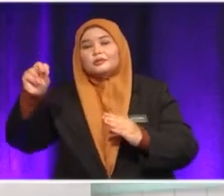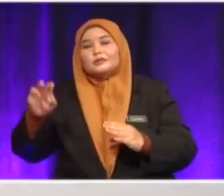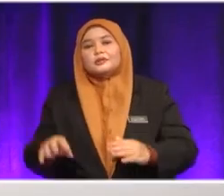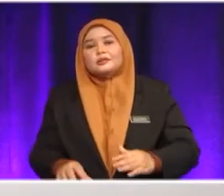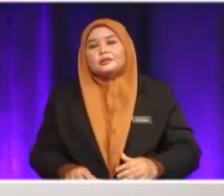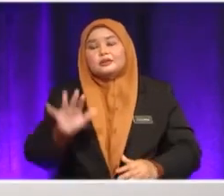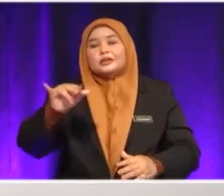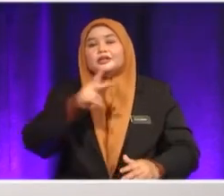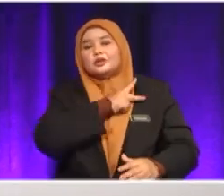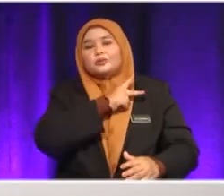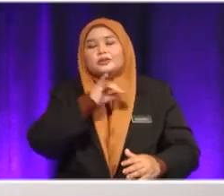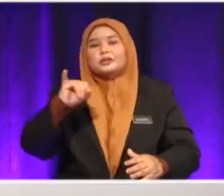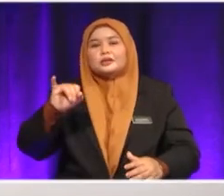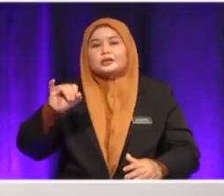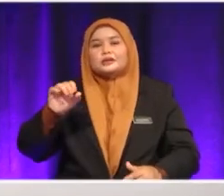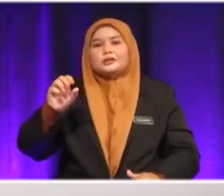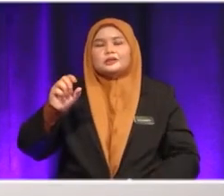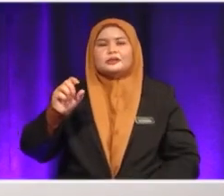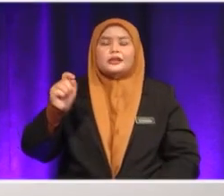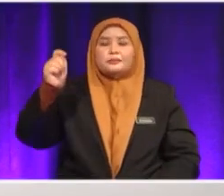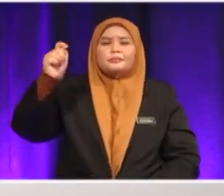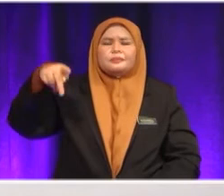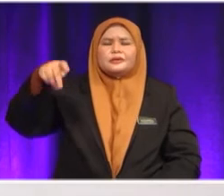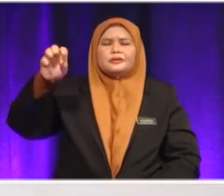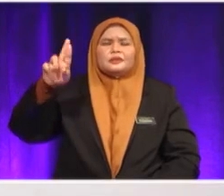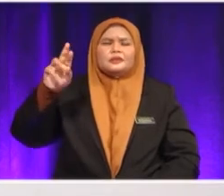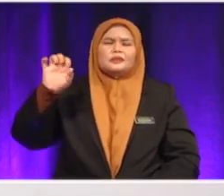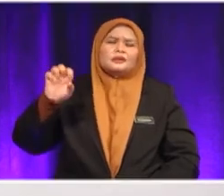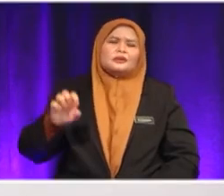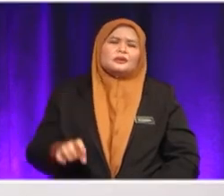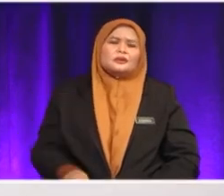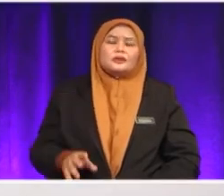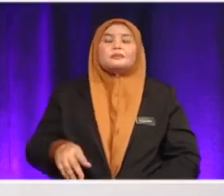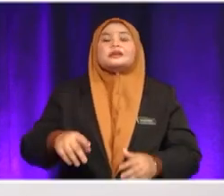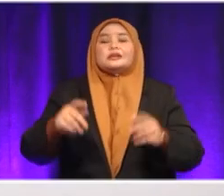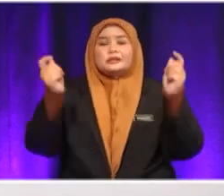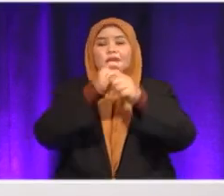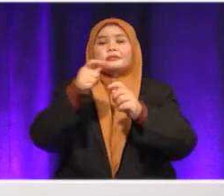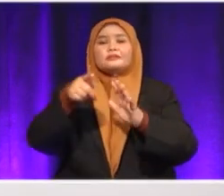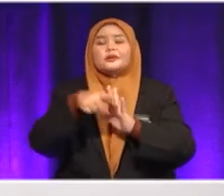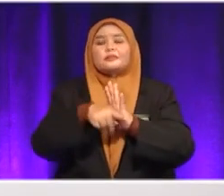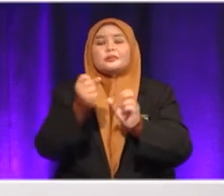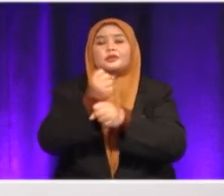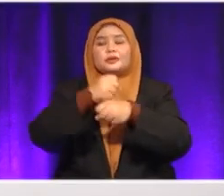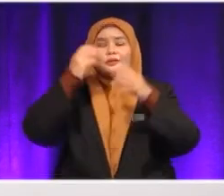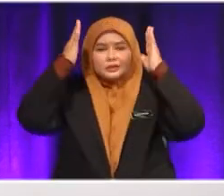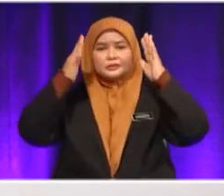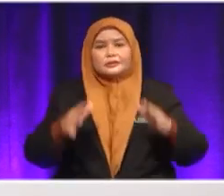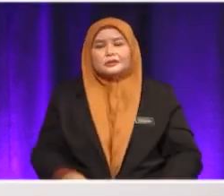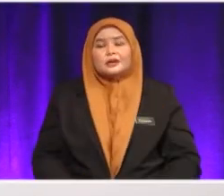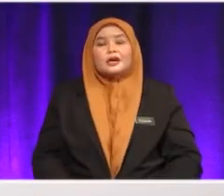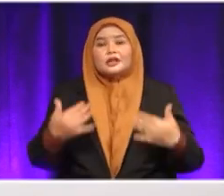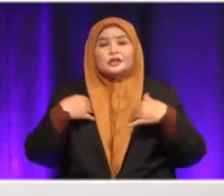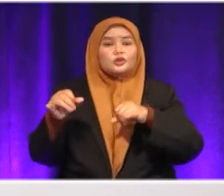yang diketuai oleh Steven kalong lingken menentang candaan pembentukan Malaysia Selain itu terdapat juga